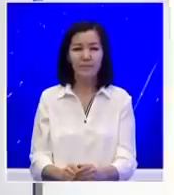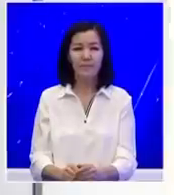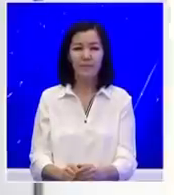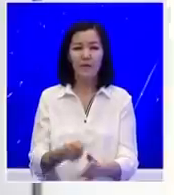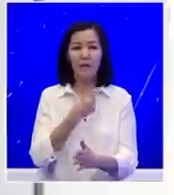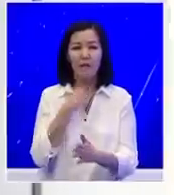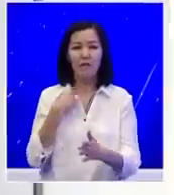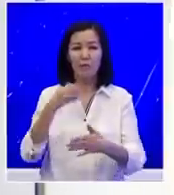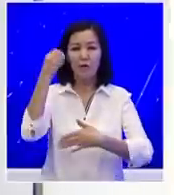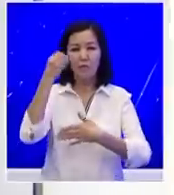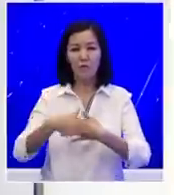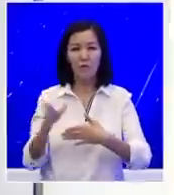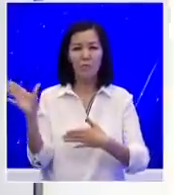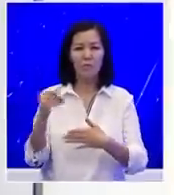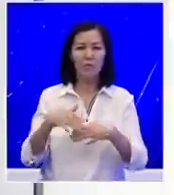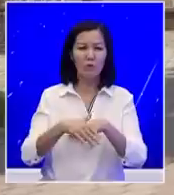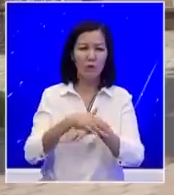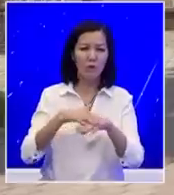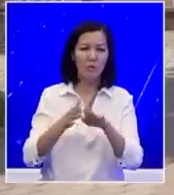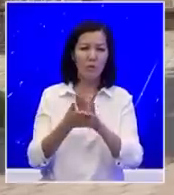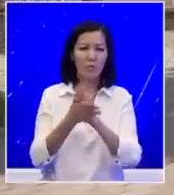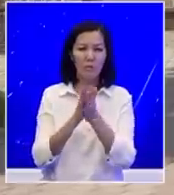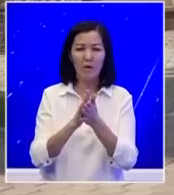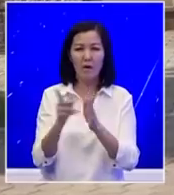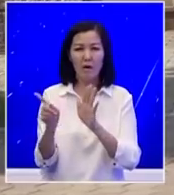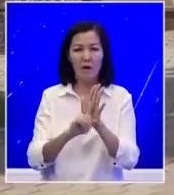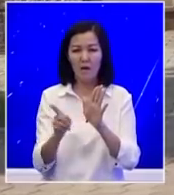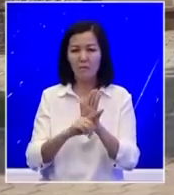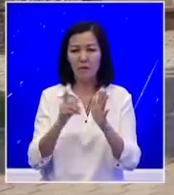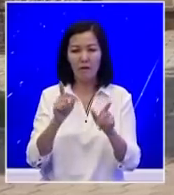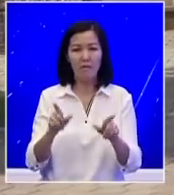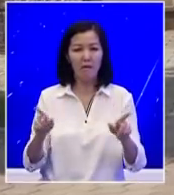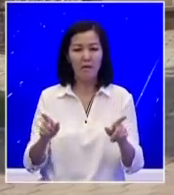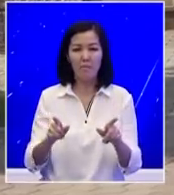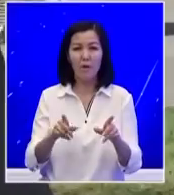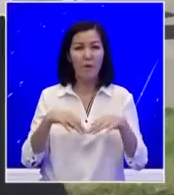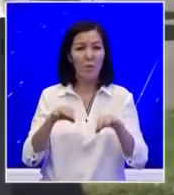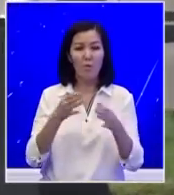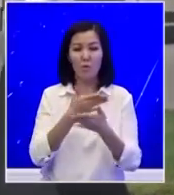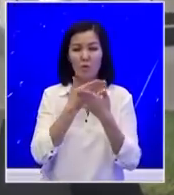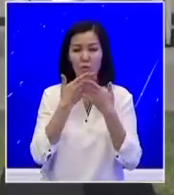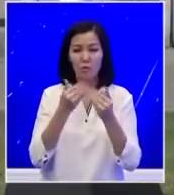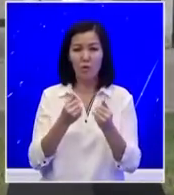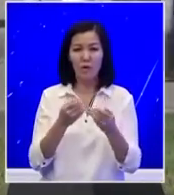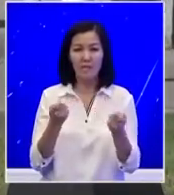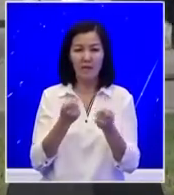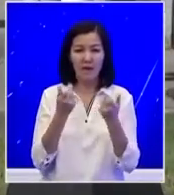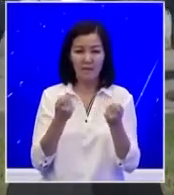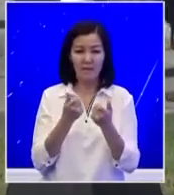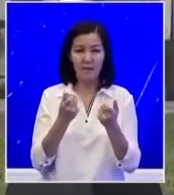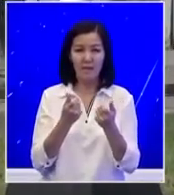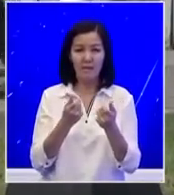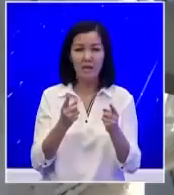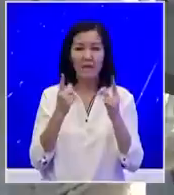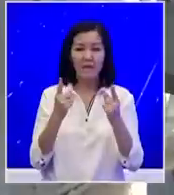Талдықорған орталығында бұрынғы қым-қуыт тірлік жоқ. Ерсілі қарсылы ағылып жататын жұрт. Қазір тұрғындармен көлік қозғалысы саябырсыған. Ірі